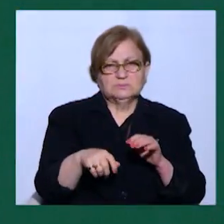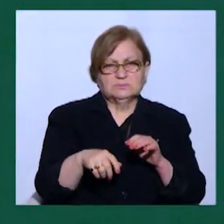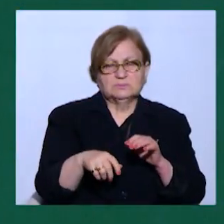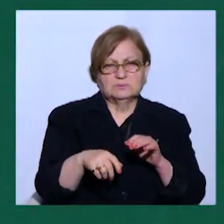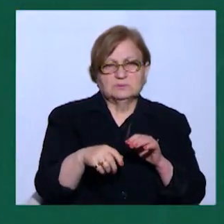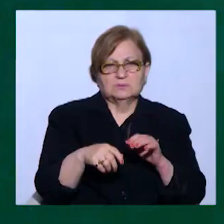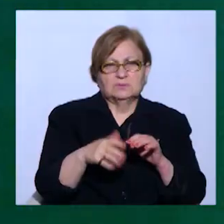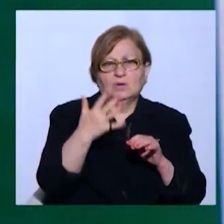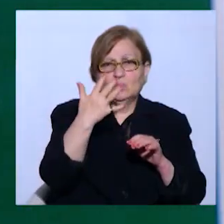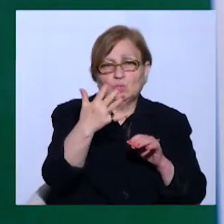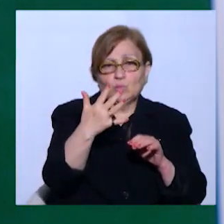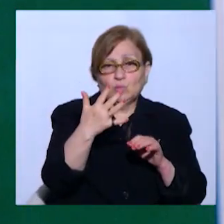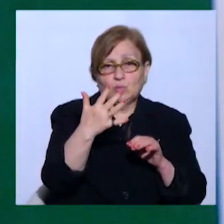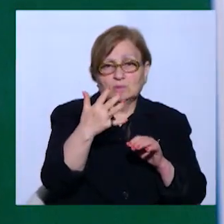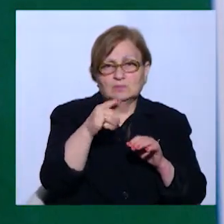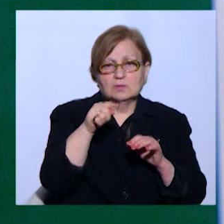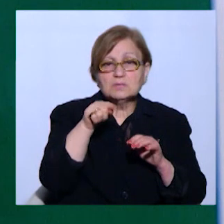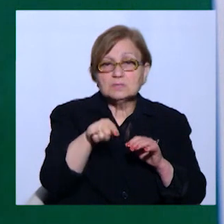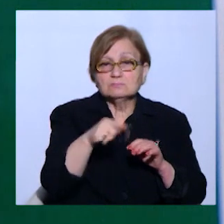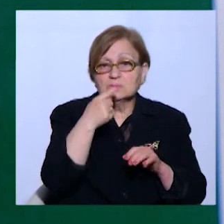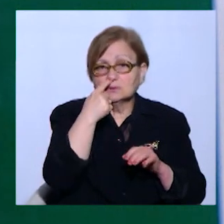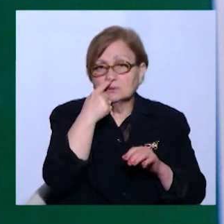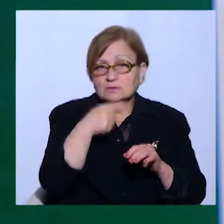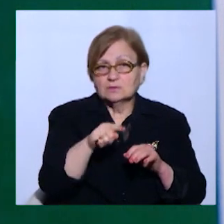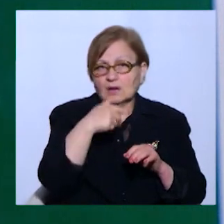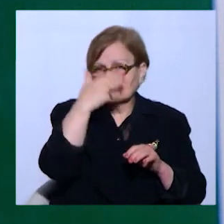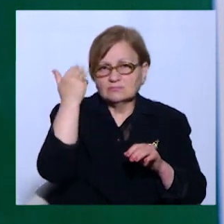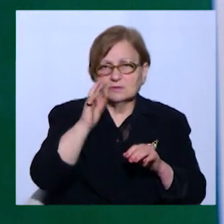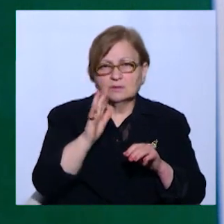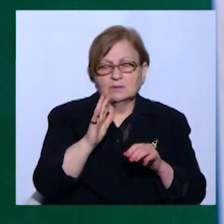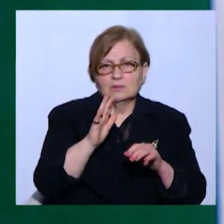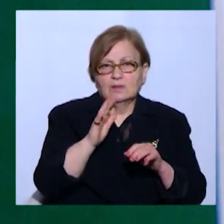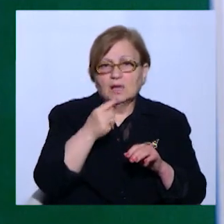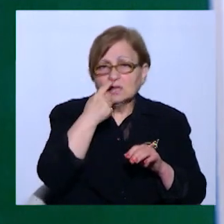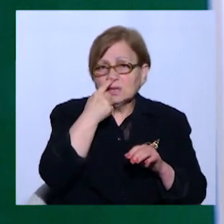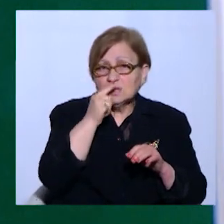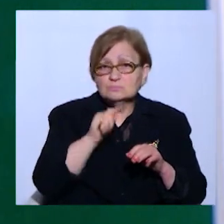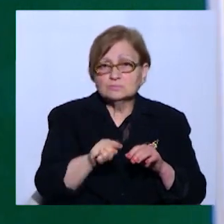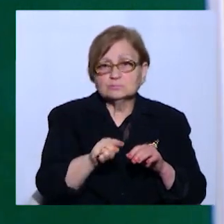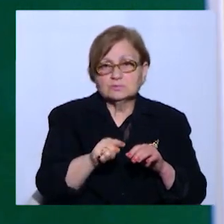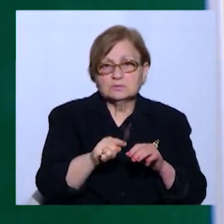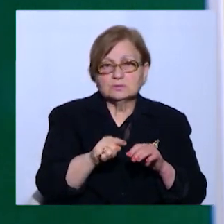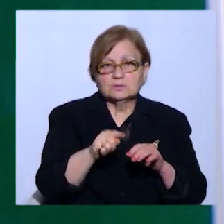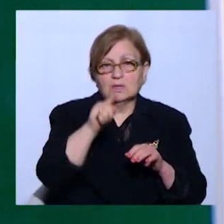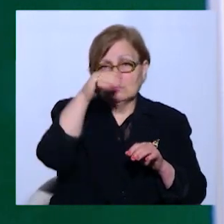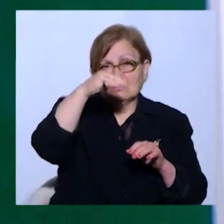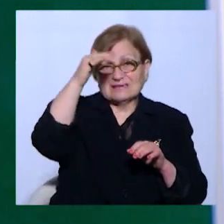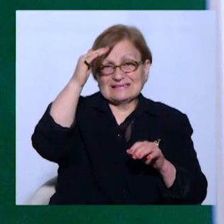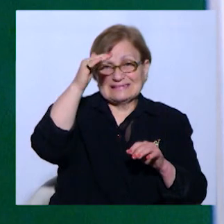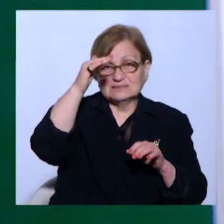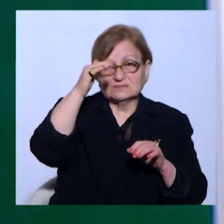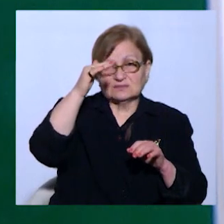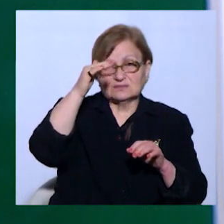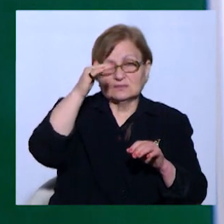და 500-ს გამამრავლებ იმ წუთას. ეგ გავიწყდება ხოლმე. გავიწყდება ხოლმე, ხშირი ესეთი შეცდომა, რომ მრიცხველი გამამრავლებ და მნიშვნელი